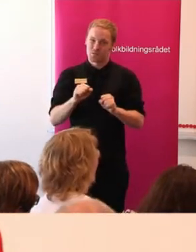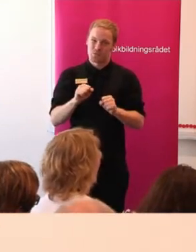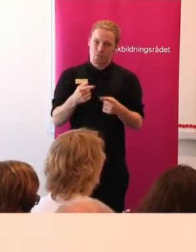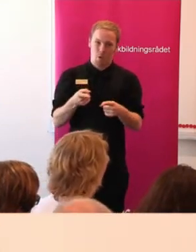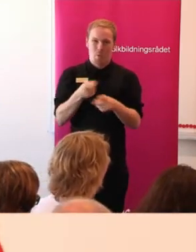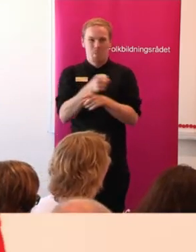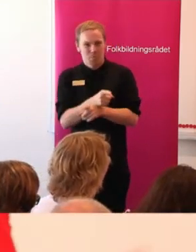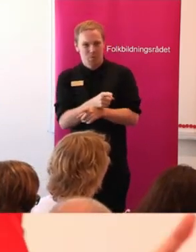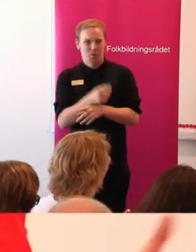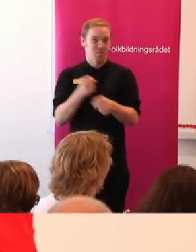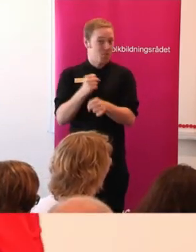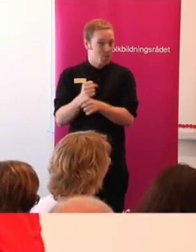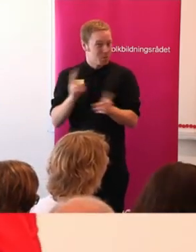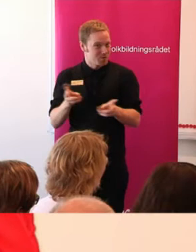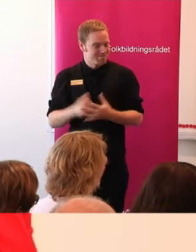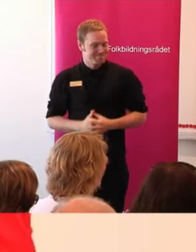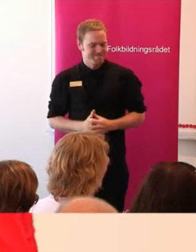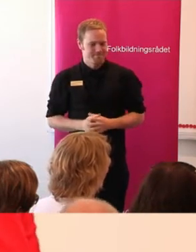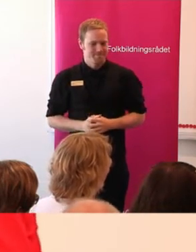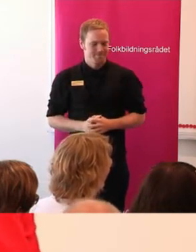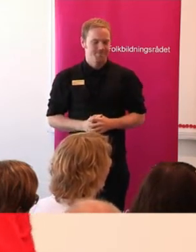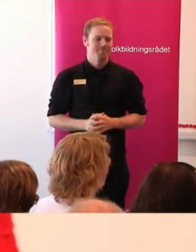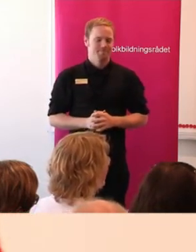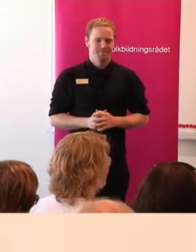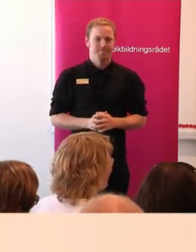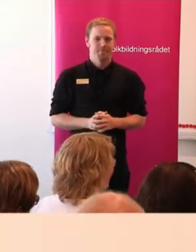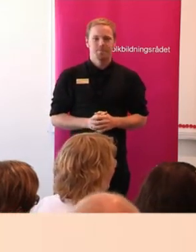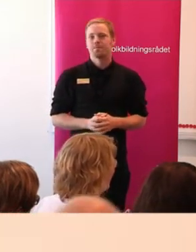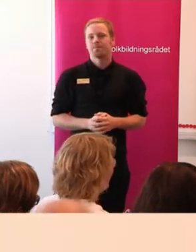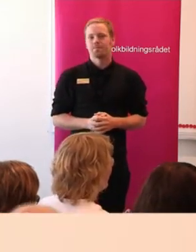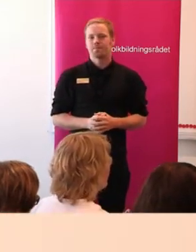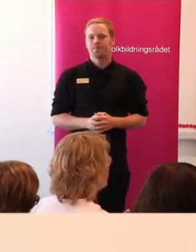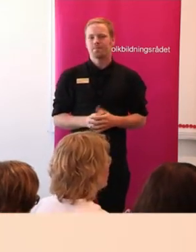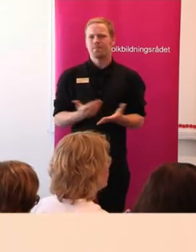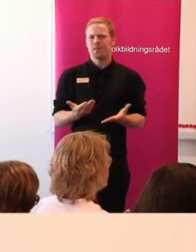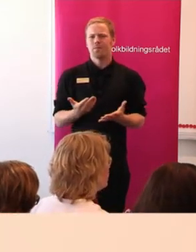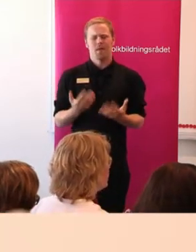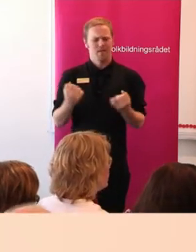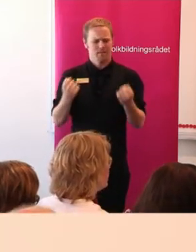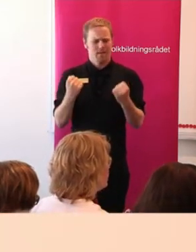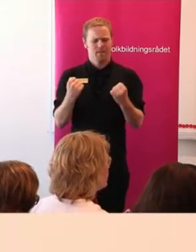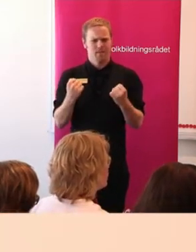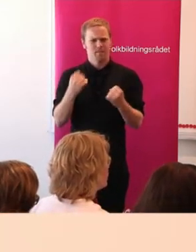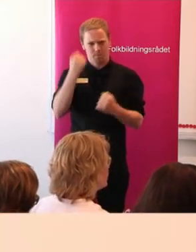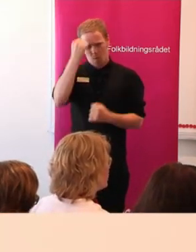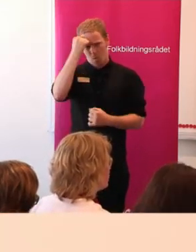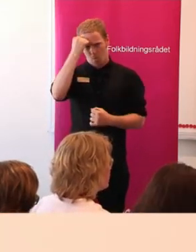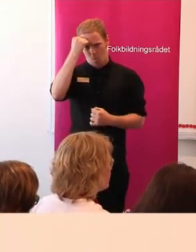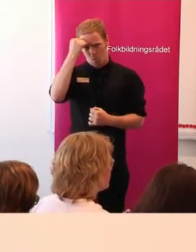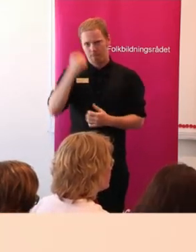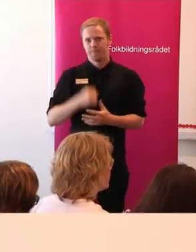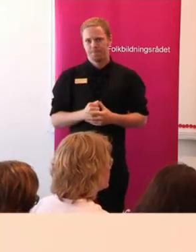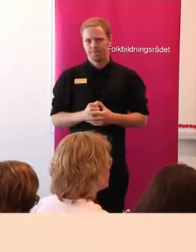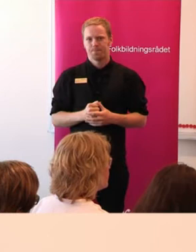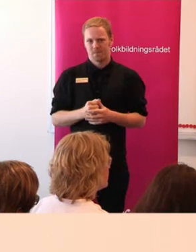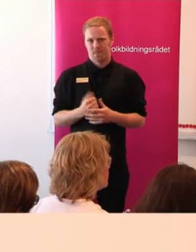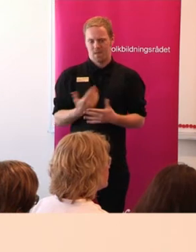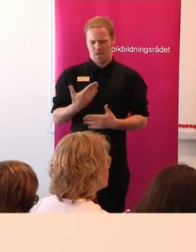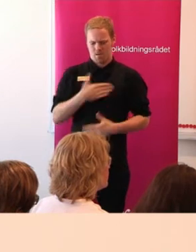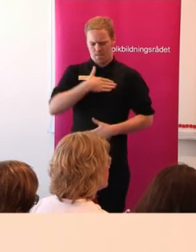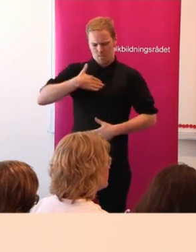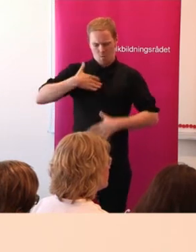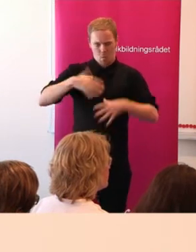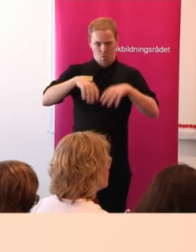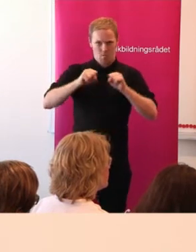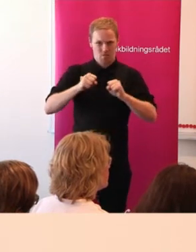Jo, men det är ju underbart. Det är jag är helt med på det. Nej, men det som är viktigt, man får inte glömma bort att vi i vårt uppdrag